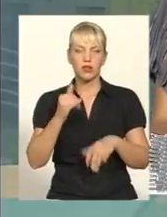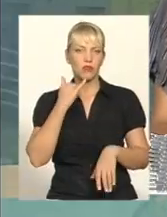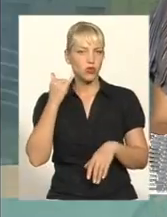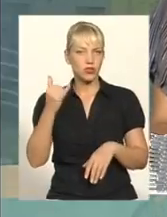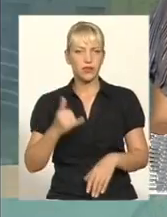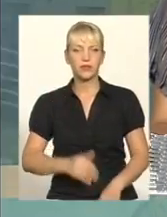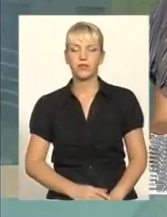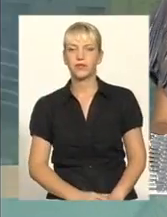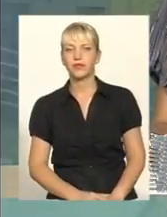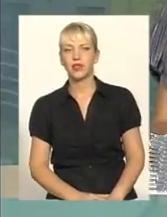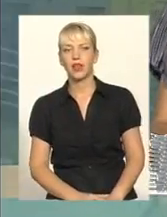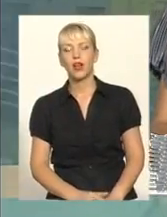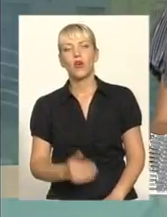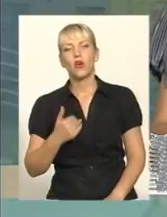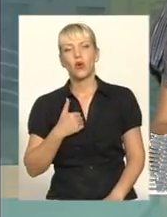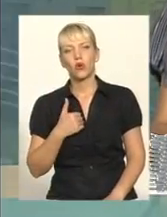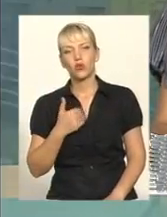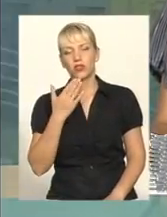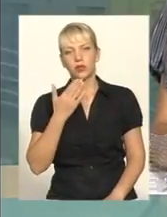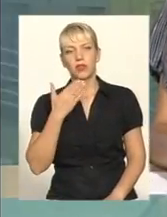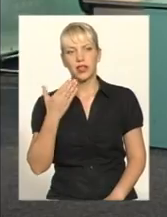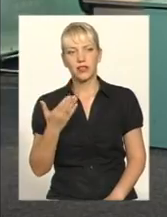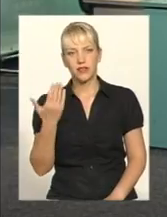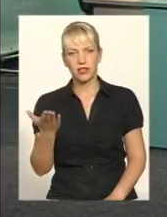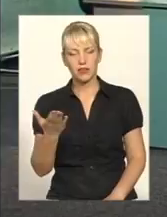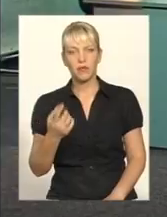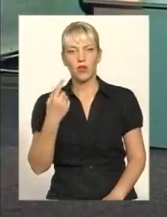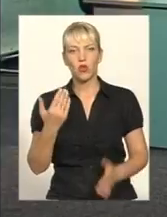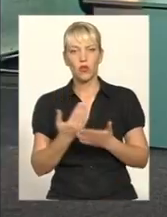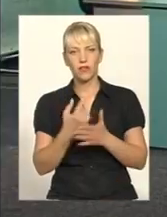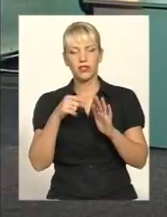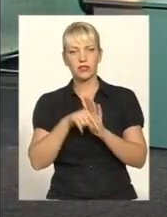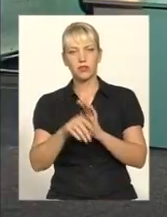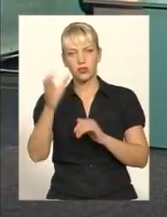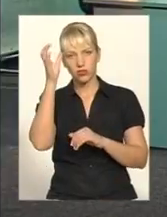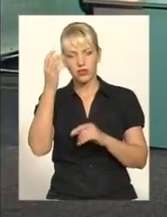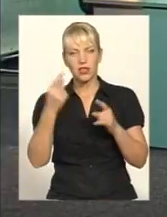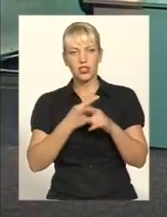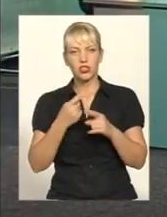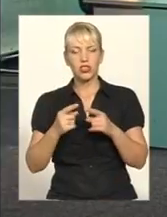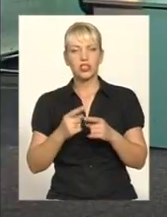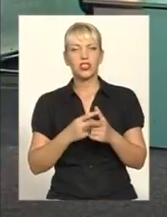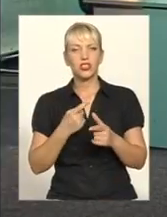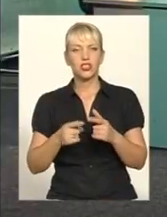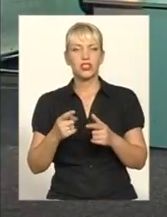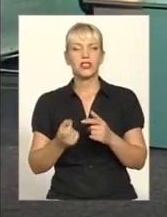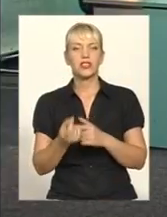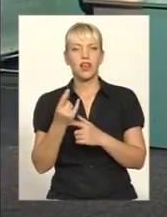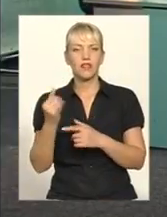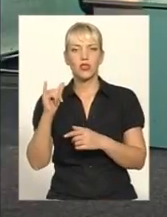телефон. Хочу запитати, Олеже Івановичу, новий зміст освіти, чи з'явиться, власне, в